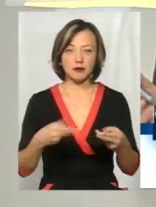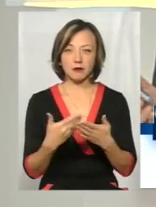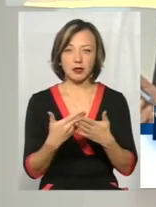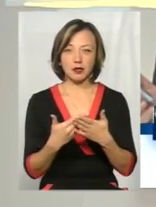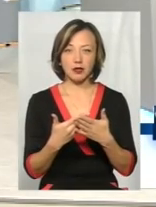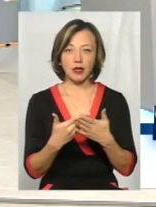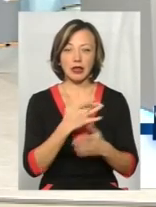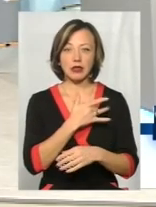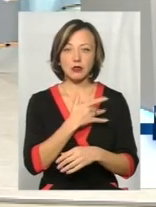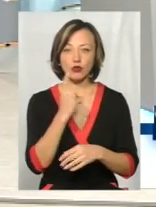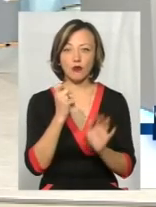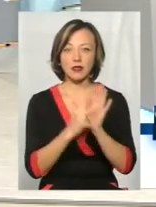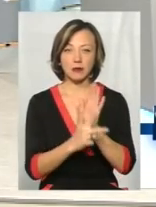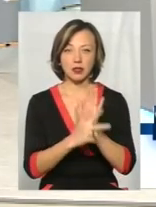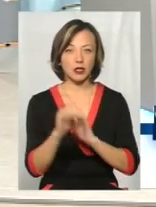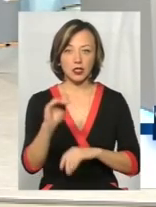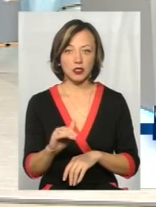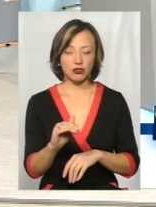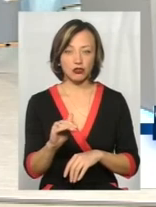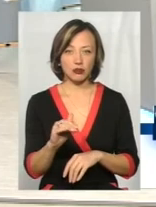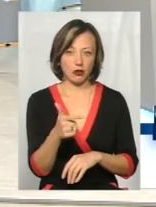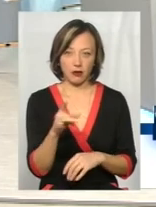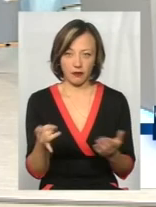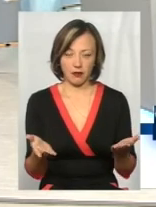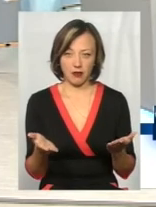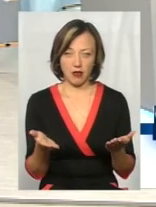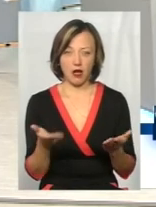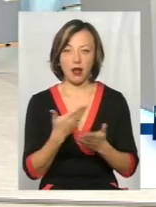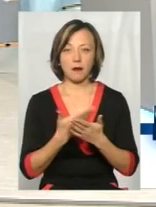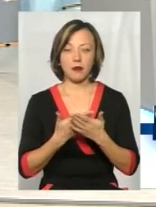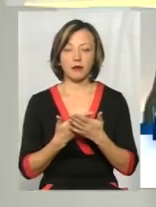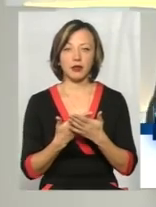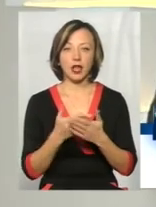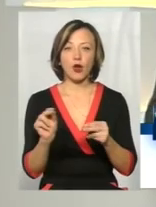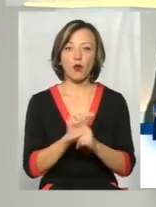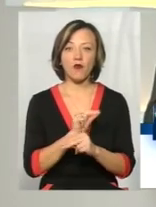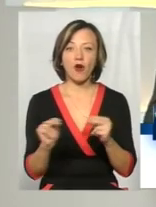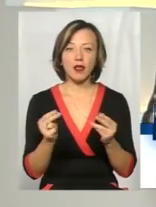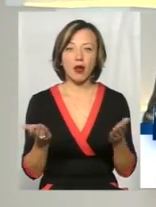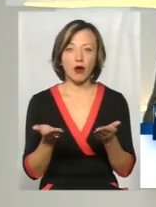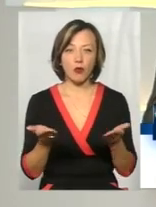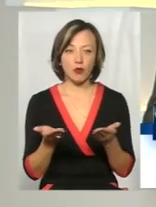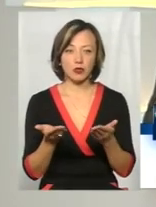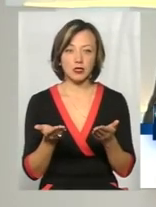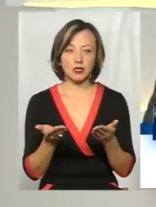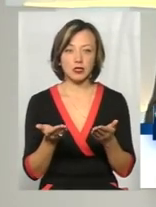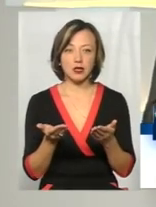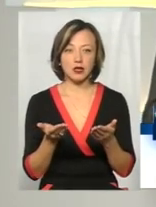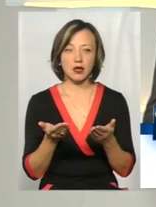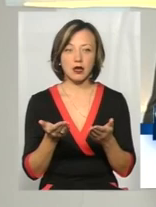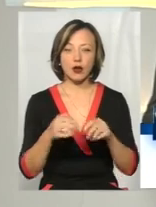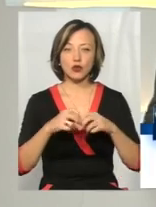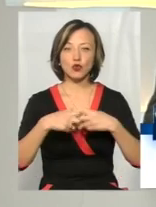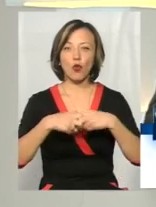операція на клапанах серця 186 тисяч гривень. Ось, там якісь лікування якогось забою суглобу,